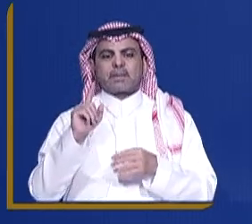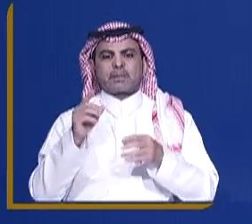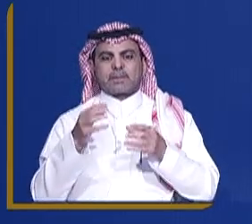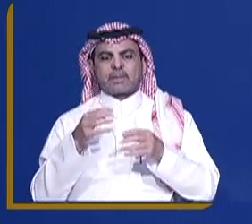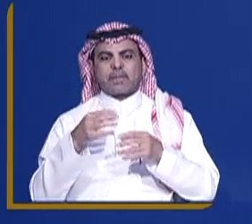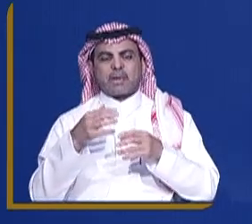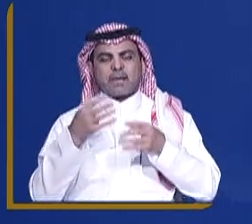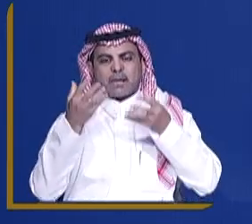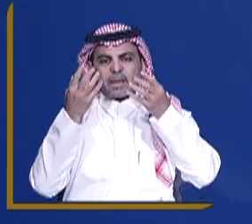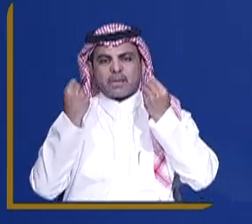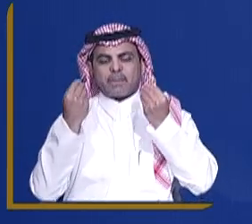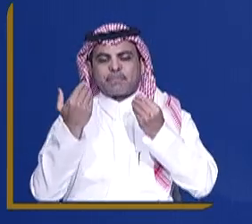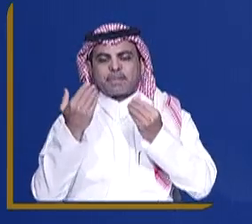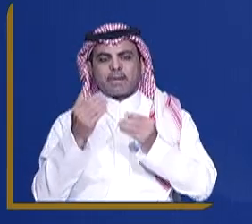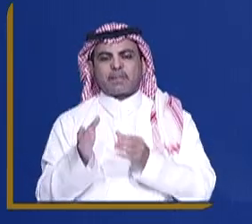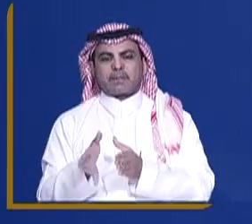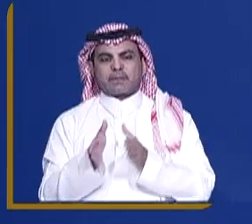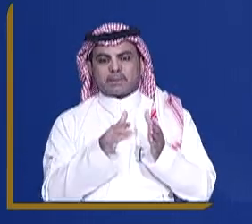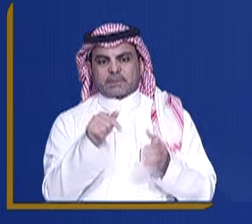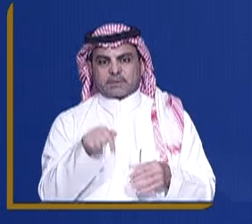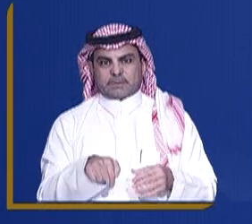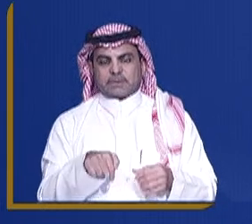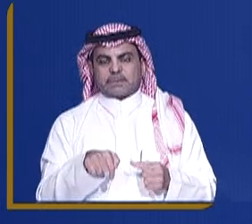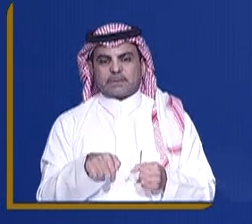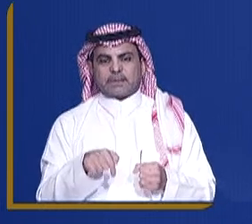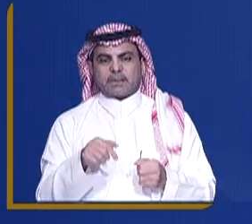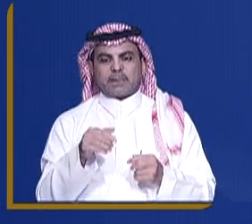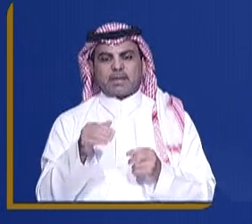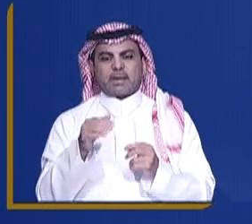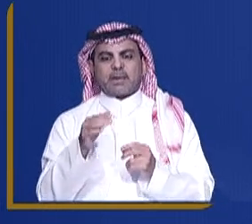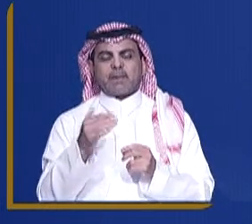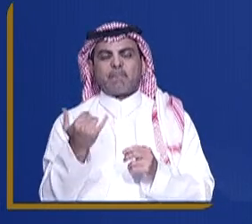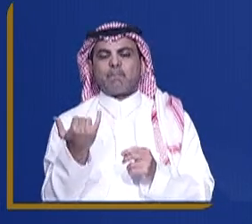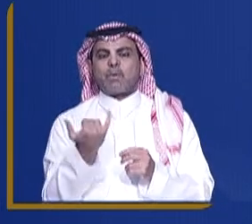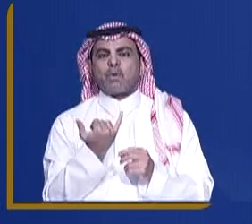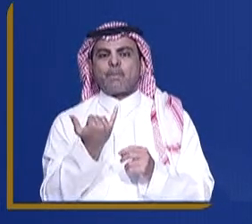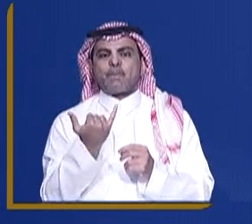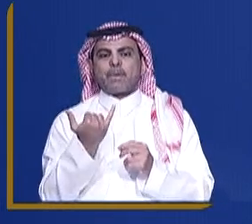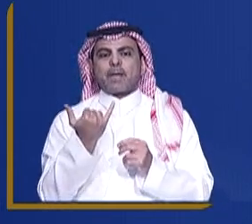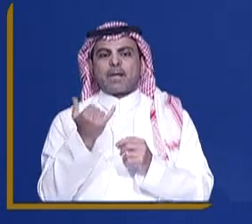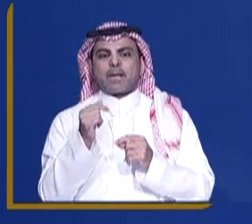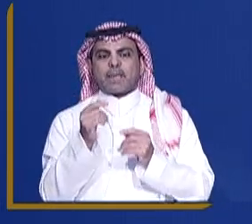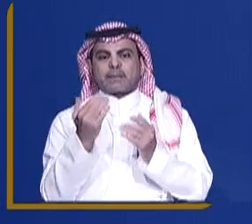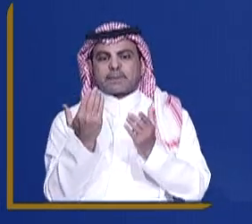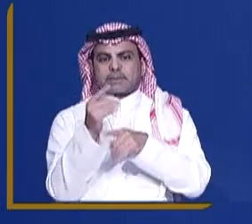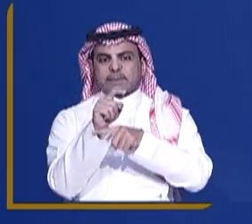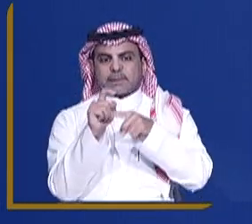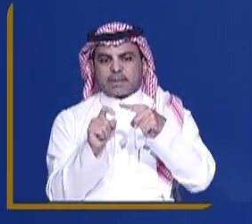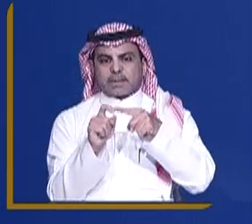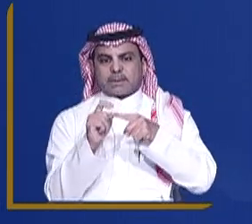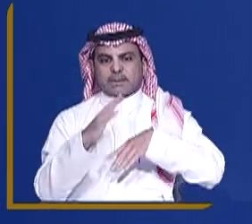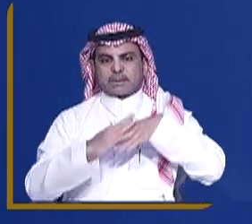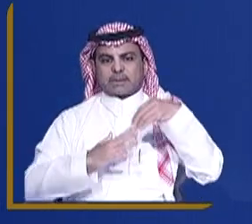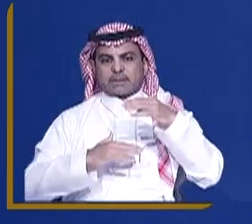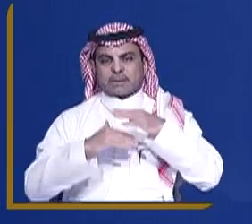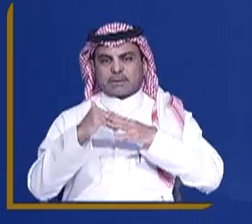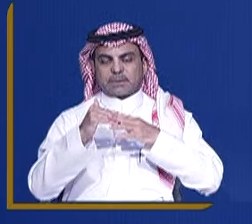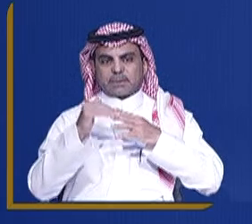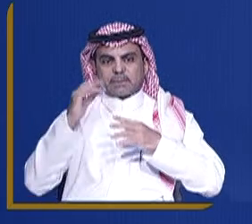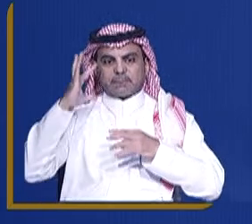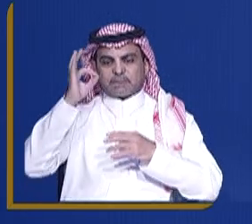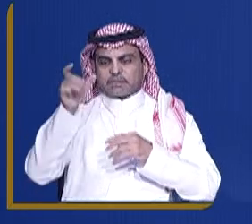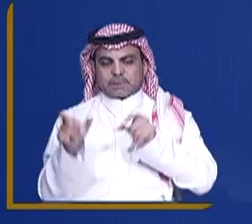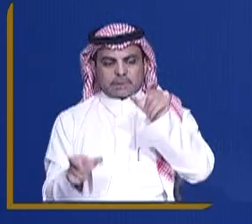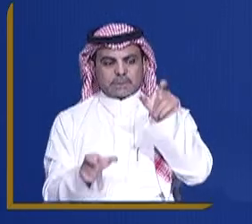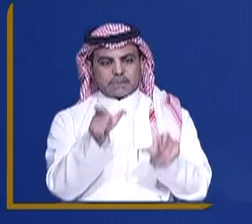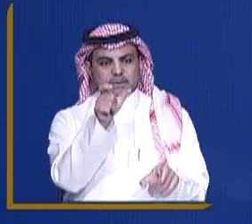السوق. وما أعتقد أن هناك في فصل المهم جدا هو الدرجات والكفاءة، ليس لها علاقة بطالب أو